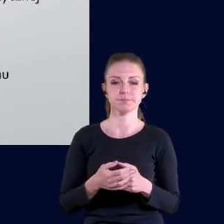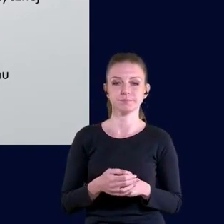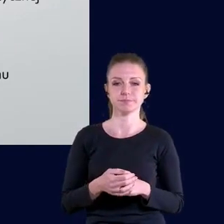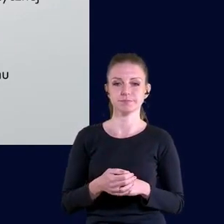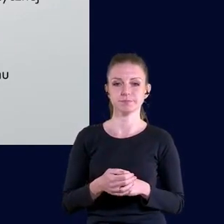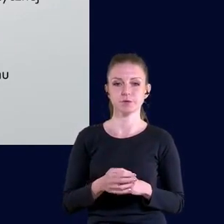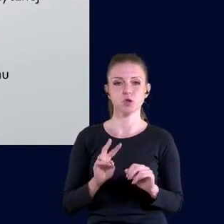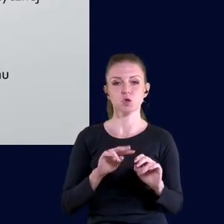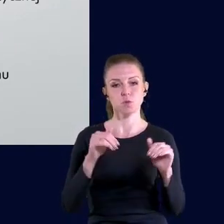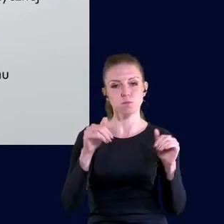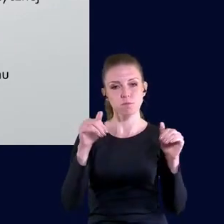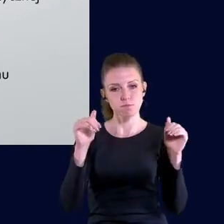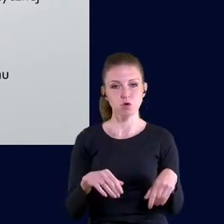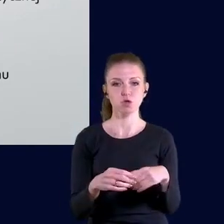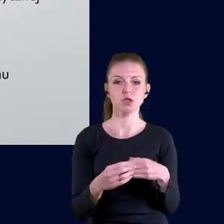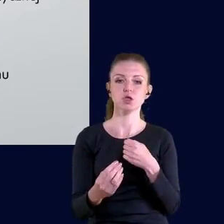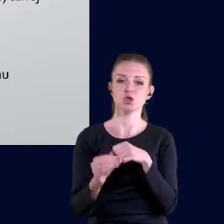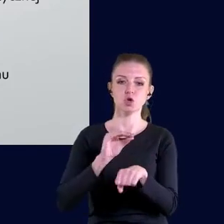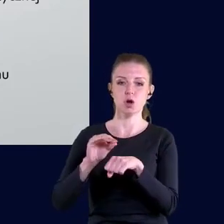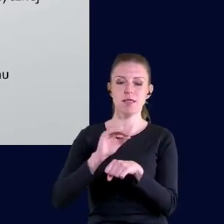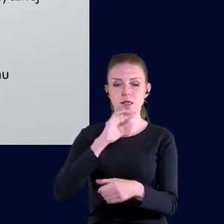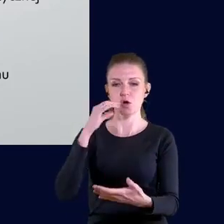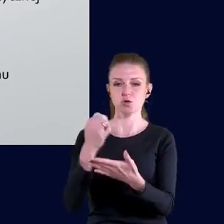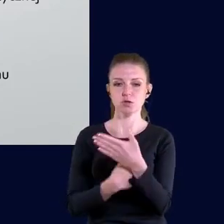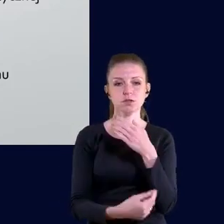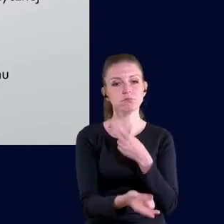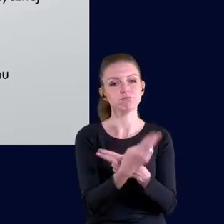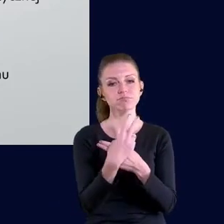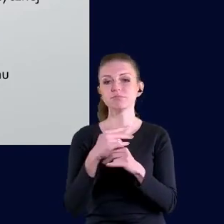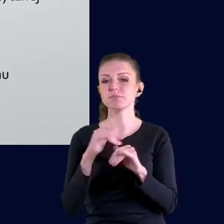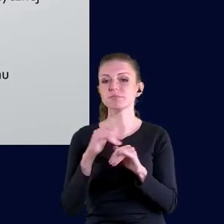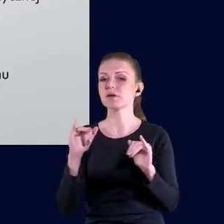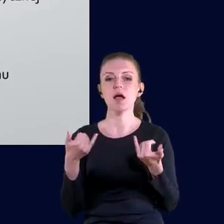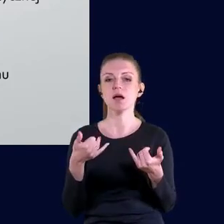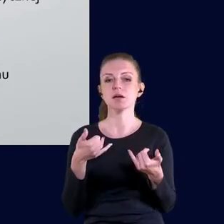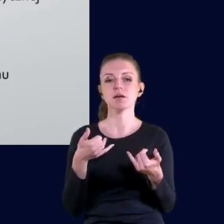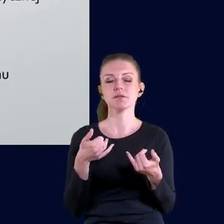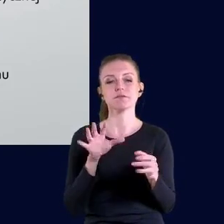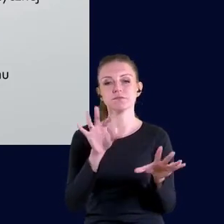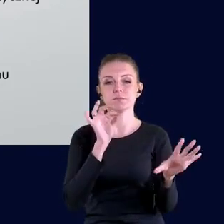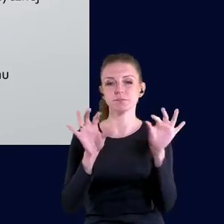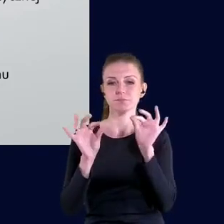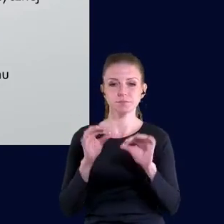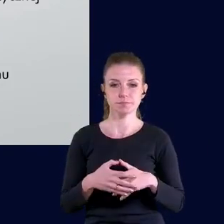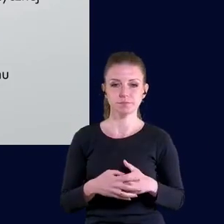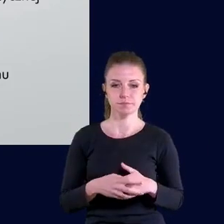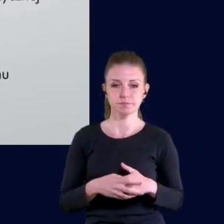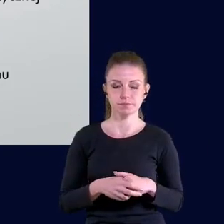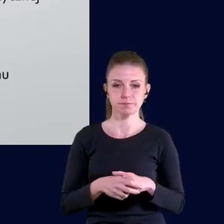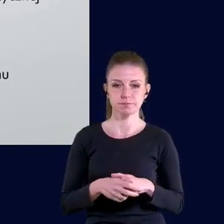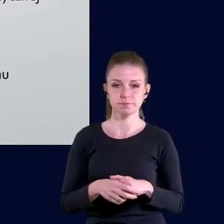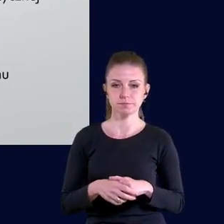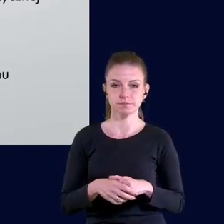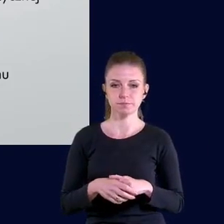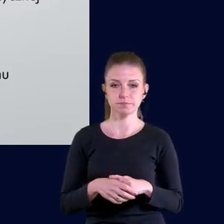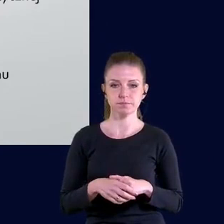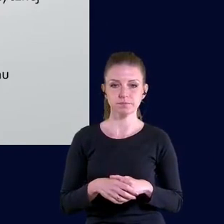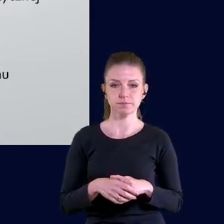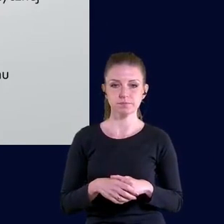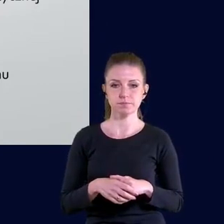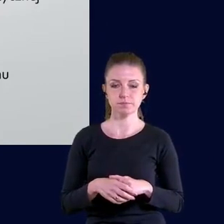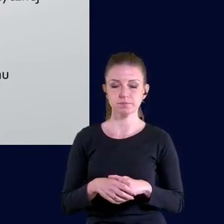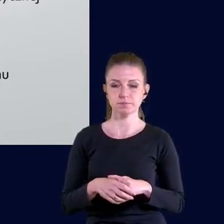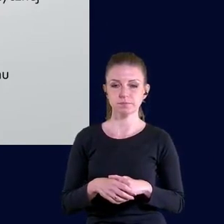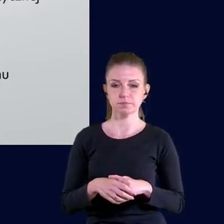szkoleń tak jak mówiłam też między innymi właśnie na szkolenia z otwartych zasobów